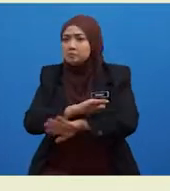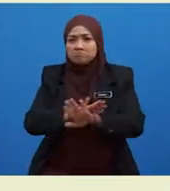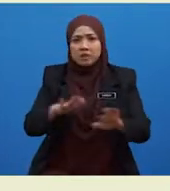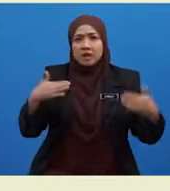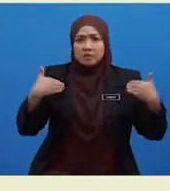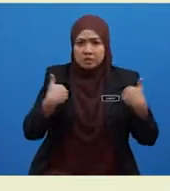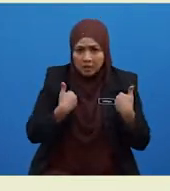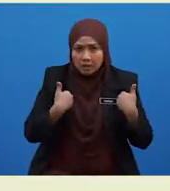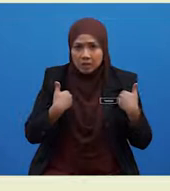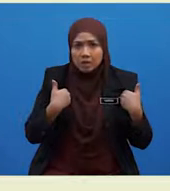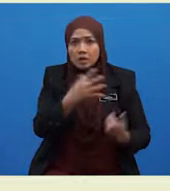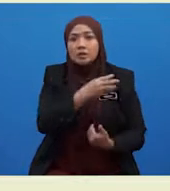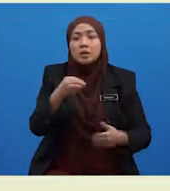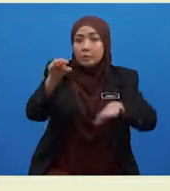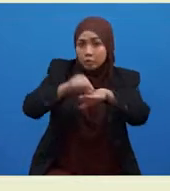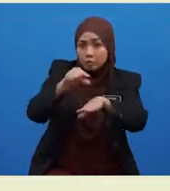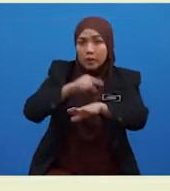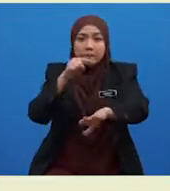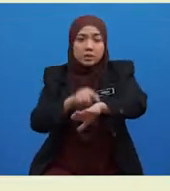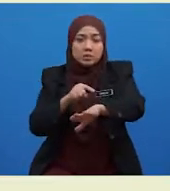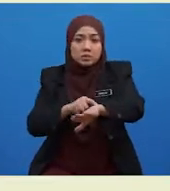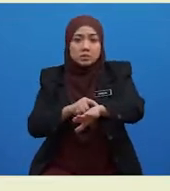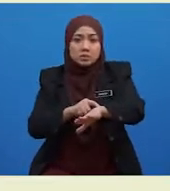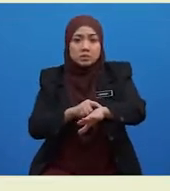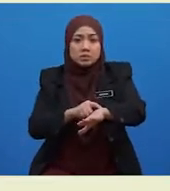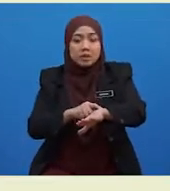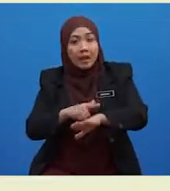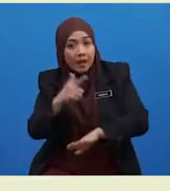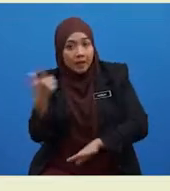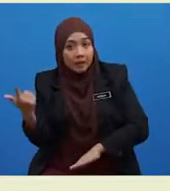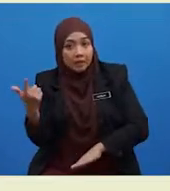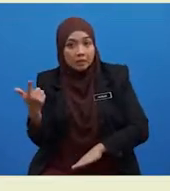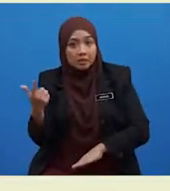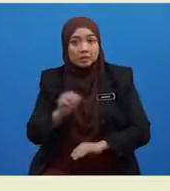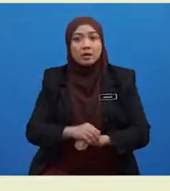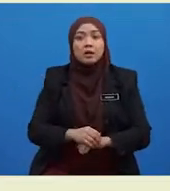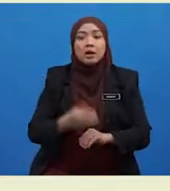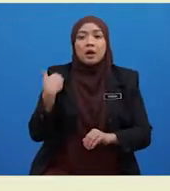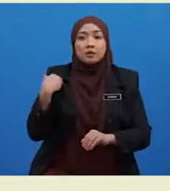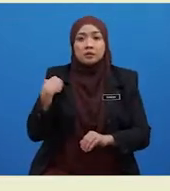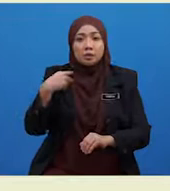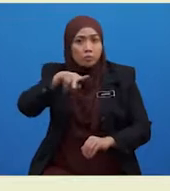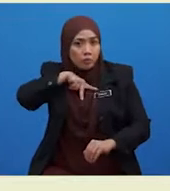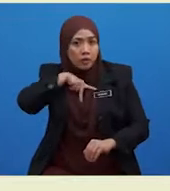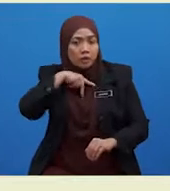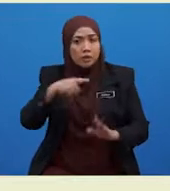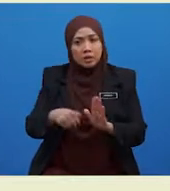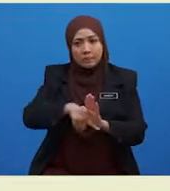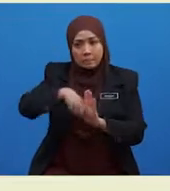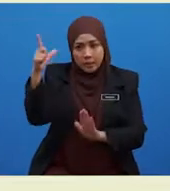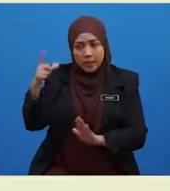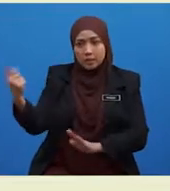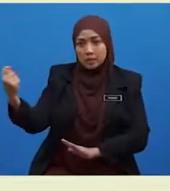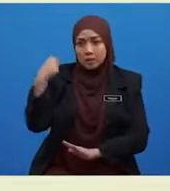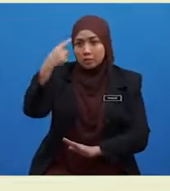lesu serta menggunakan masa lapang dengan efektif, di samping mempunyai lebihan tenaga untuk